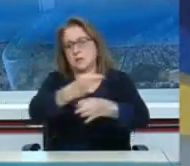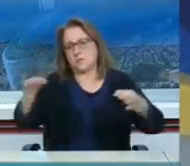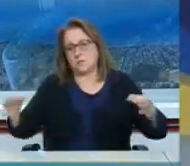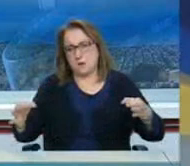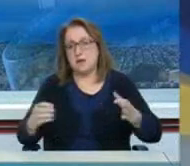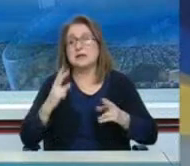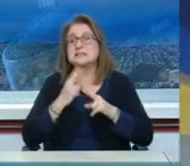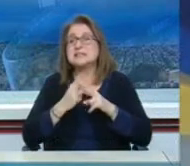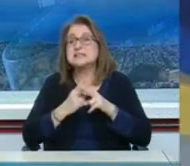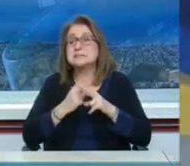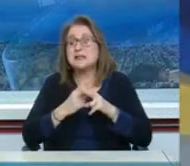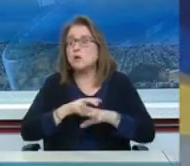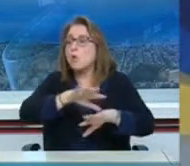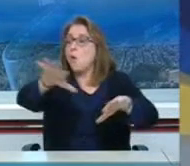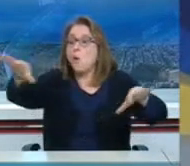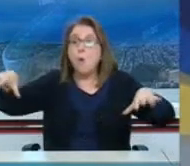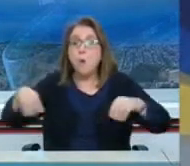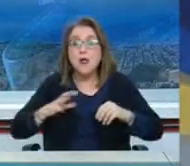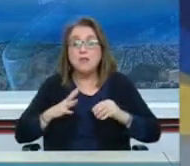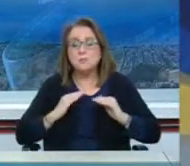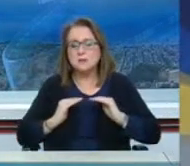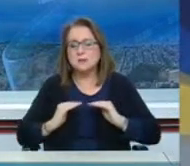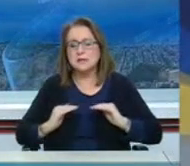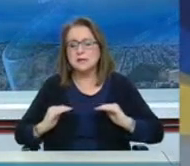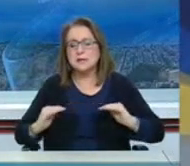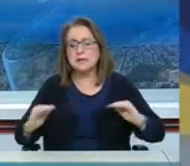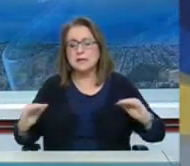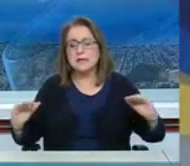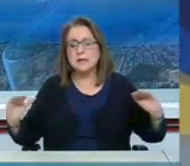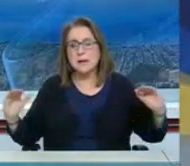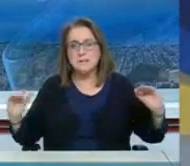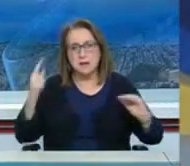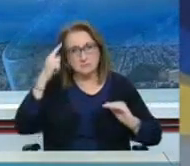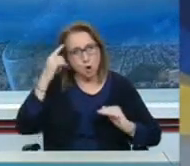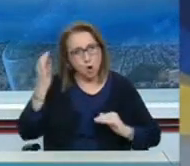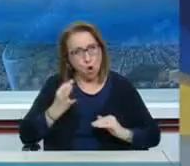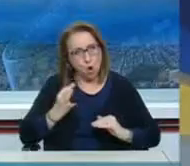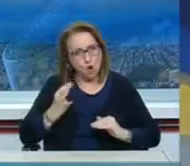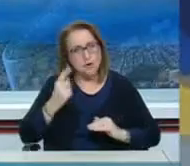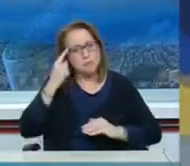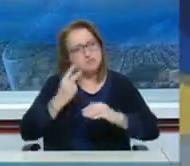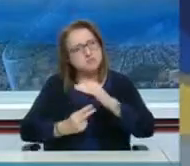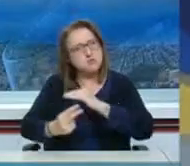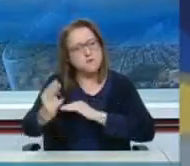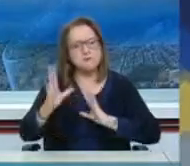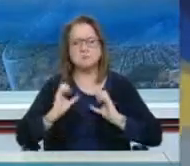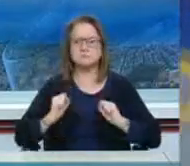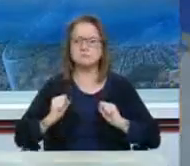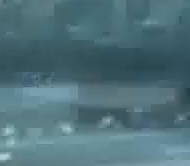ενημέρωση, νυφαλιότητα, προνοητικότητα και ορθολογισμός. Σας ευχαριστώ πολύ και ο κ. Βρούτσης έχει το